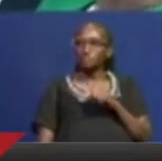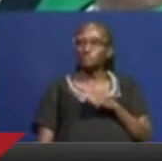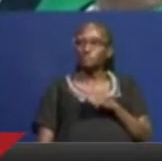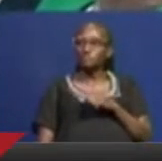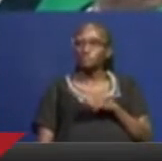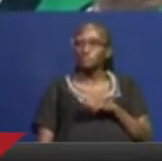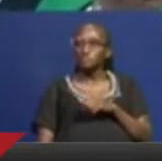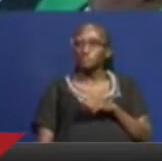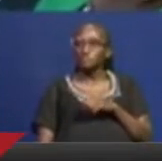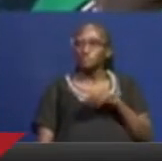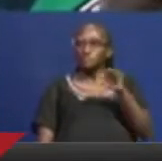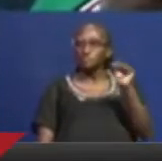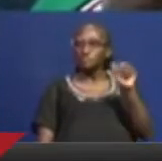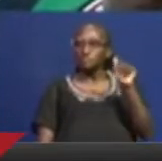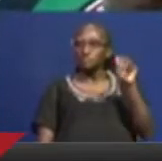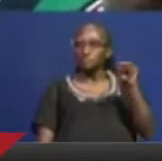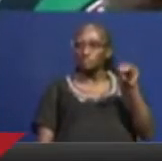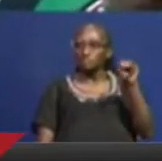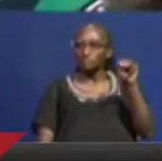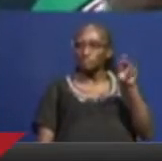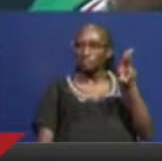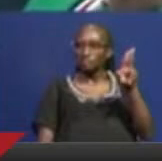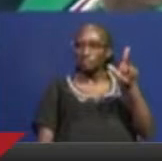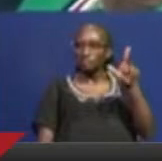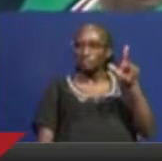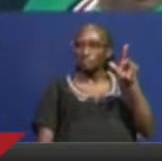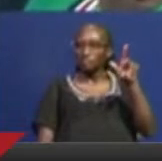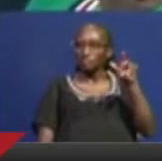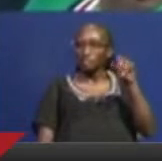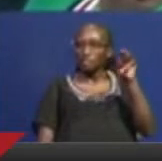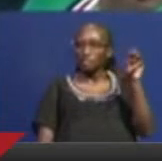Kinango Rai Samuel Gonzi.